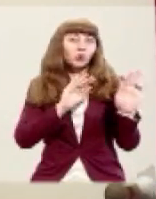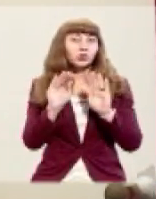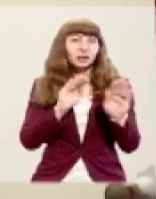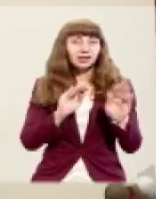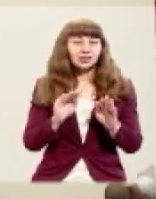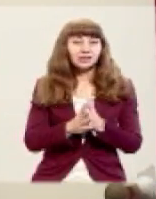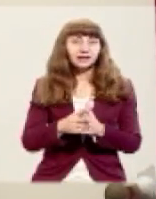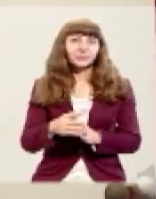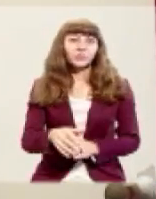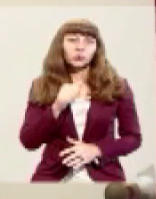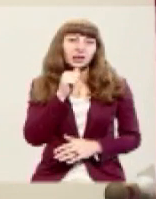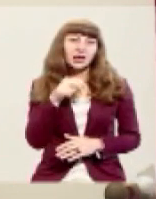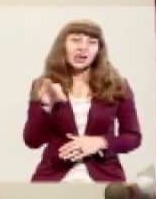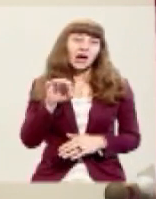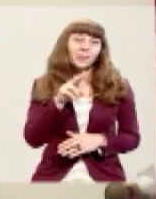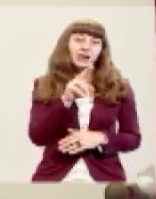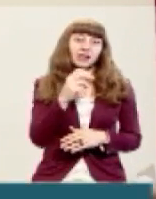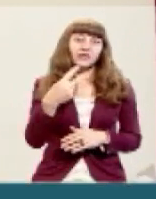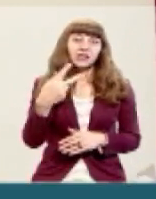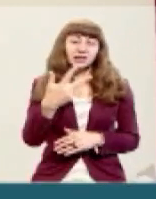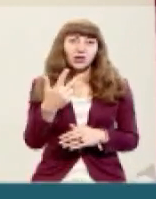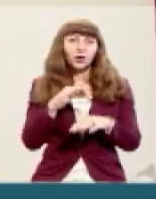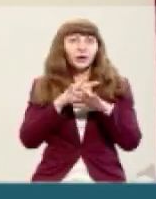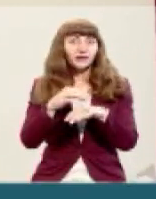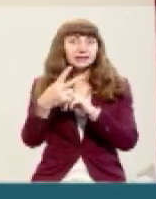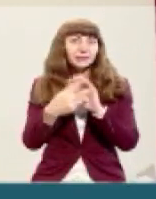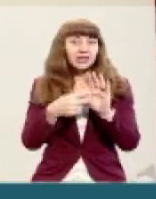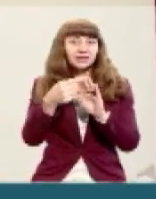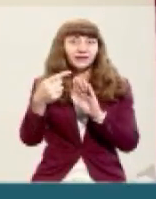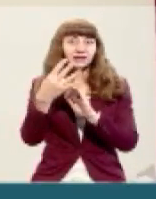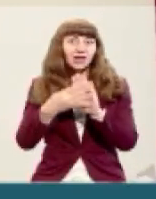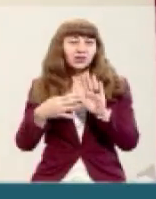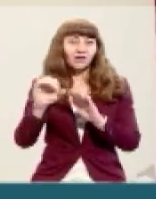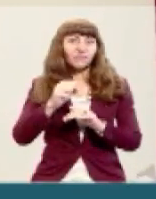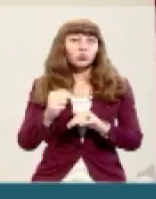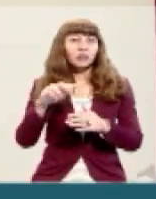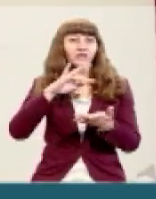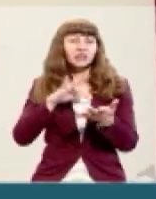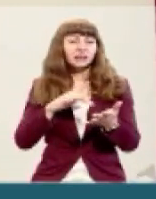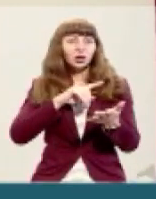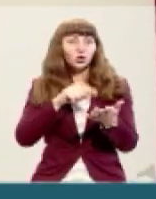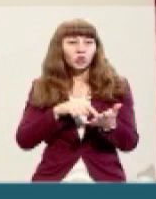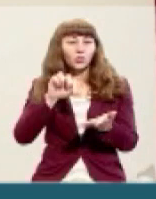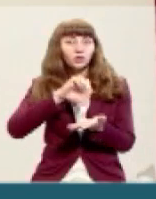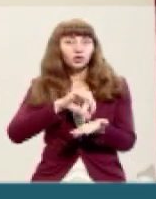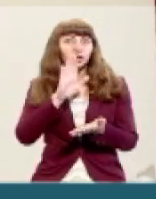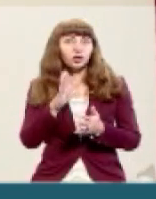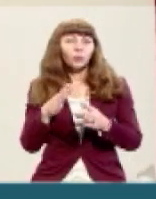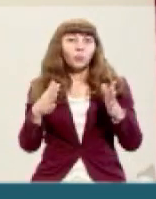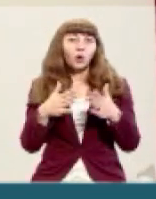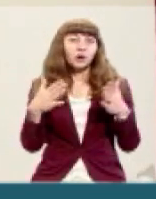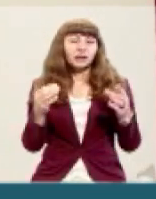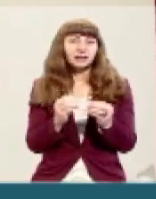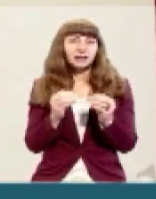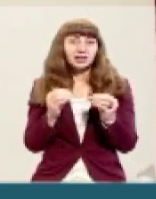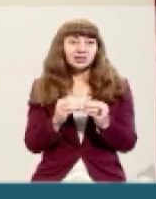кітап сүйер қауымды 18-19 тамызда қала орталығында өтетін Қостанай кітап жәрмеңкесі 2023 жылы кітап көрме жәрмеңкесін